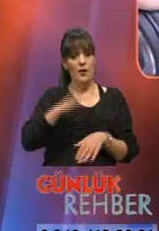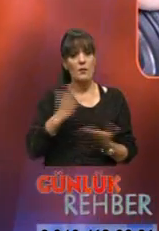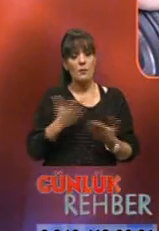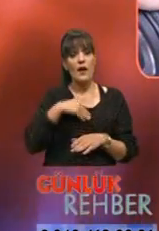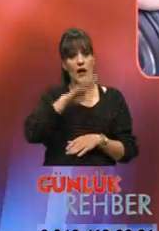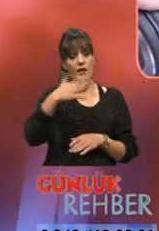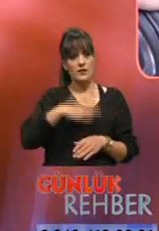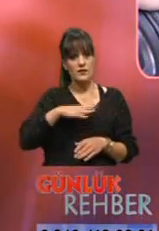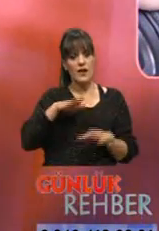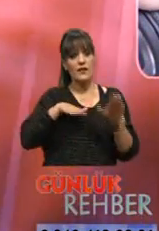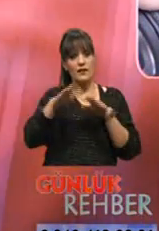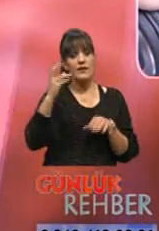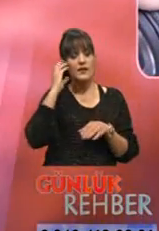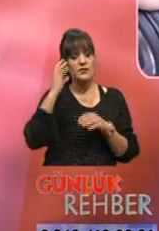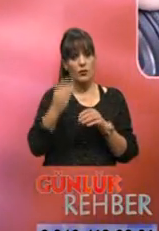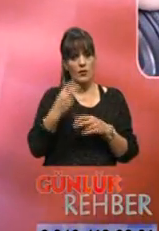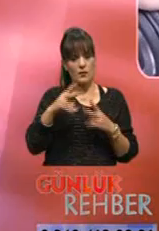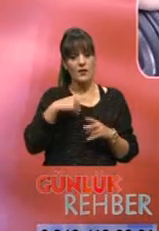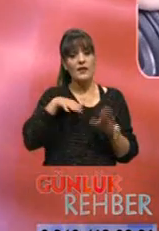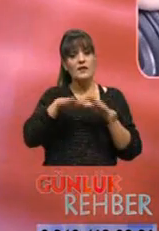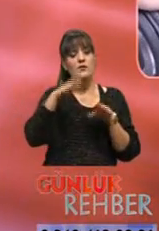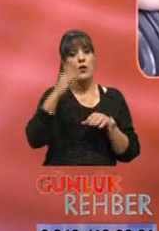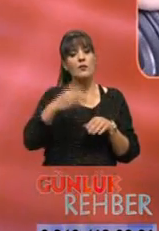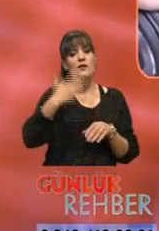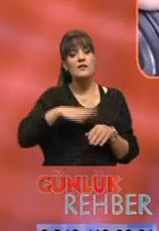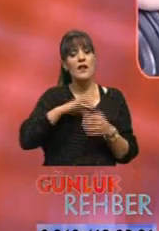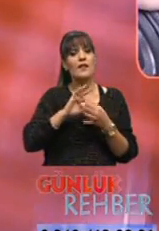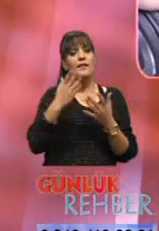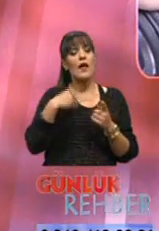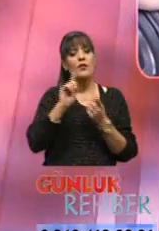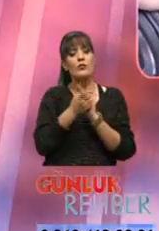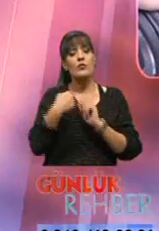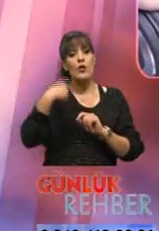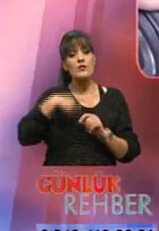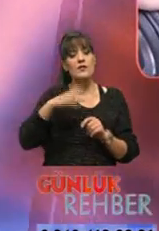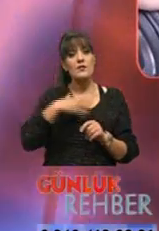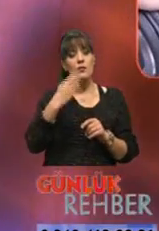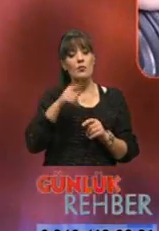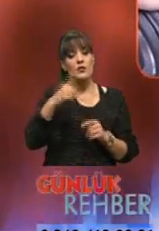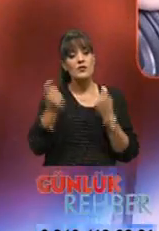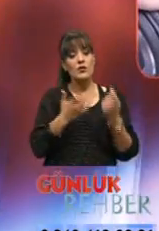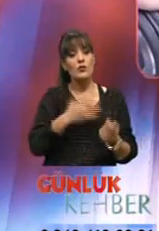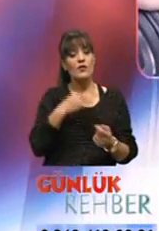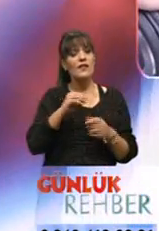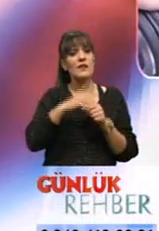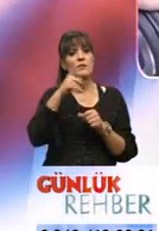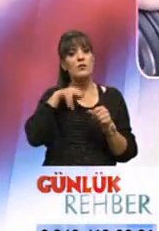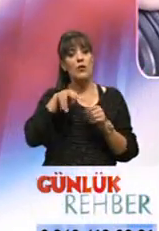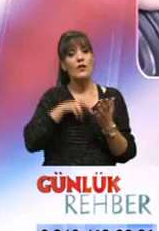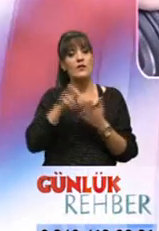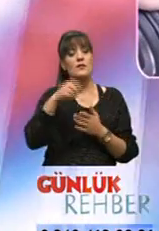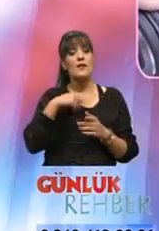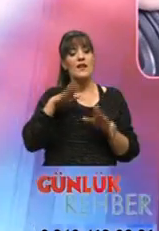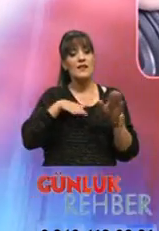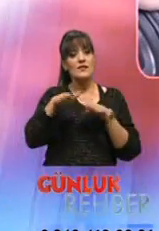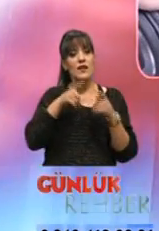her isteyen DJ olabilir mi? DJ olmak isteyenler ne tür özelliklere sahip olmalı? Bu işe gönül verenler nasıl bir yol izlemeli?